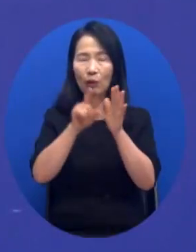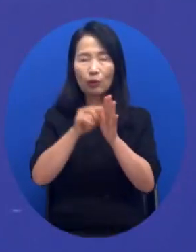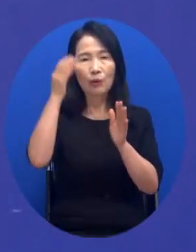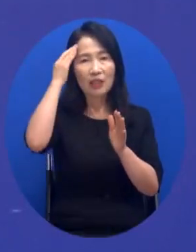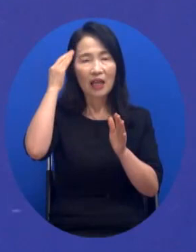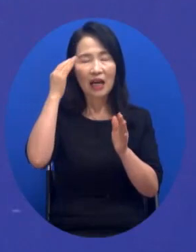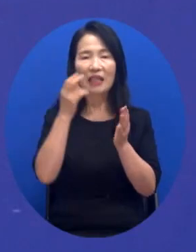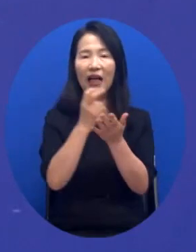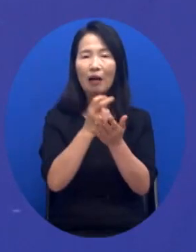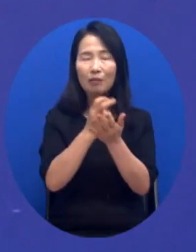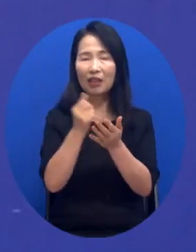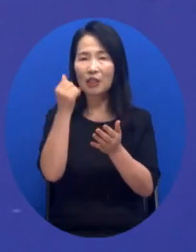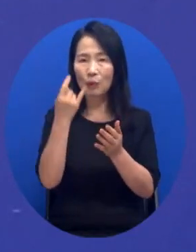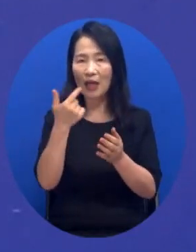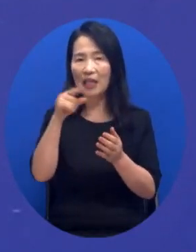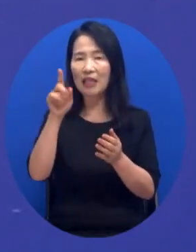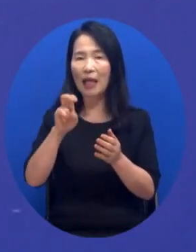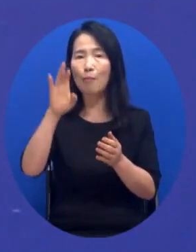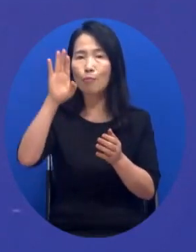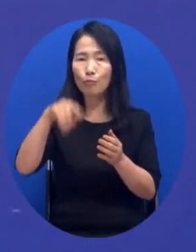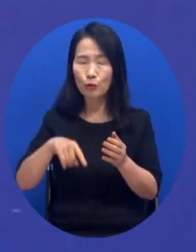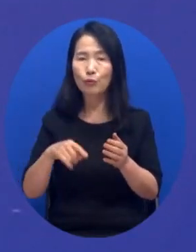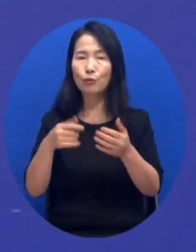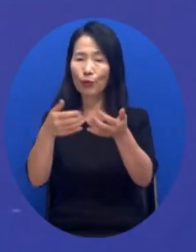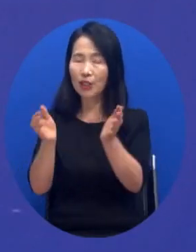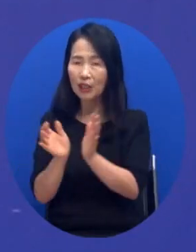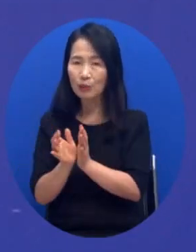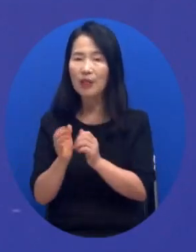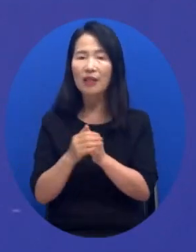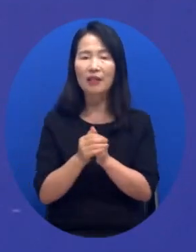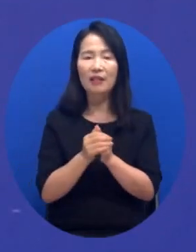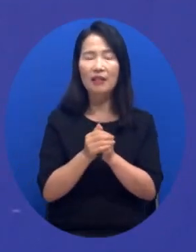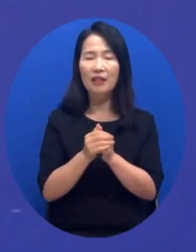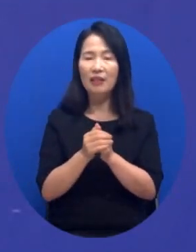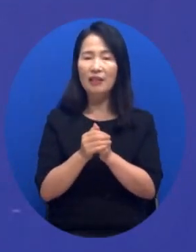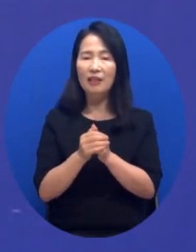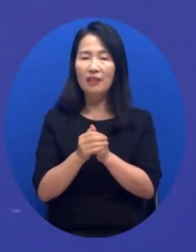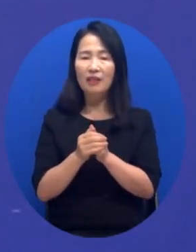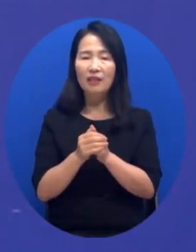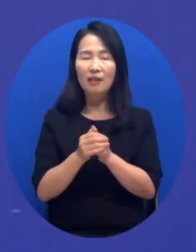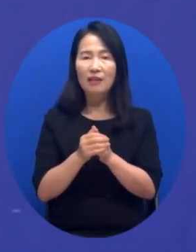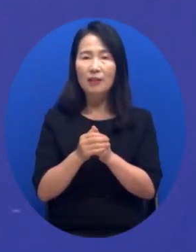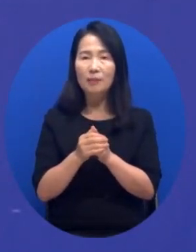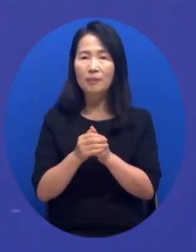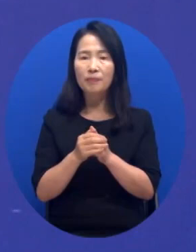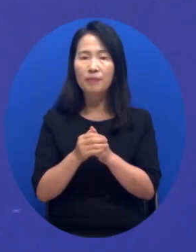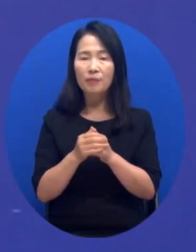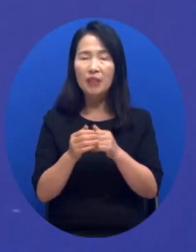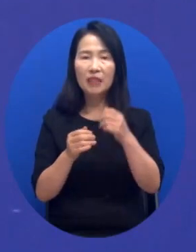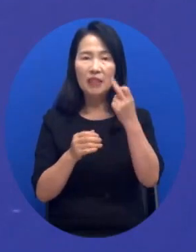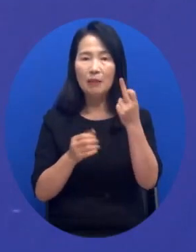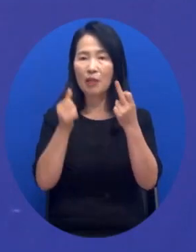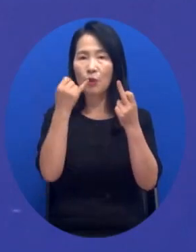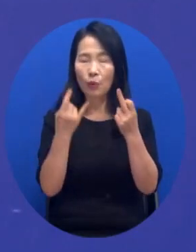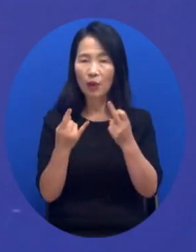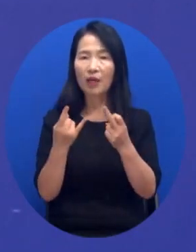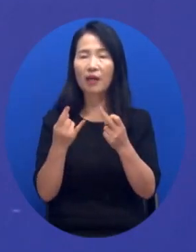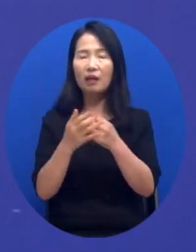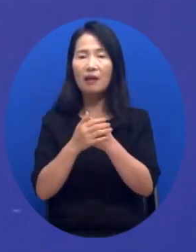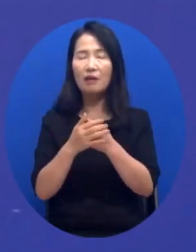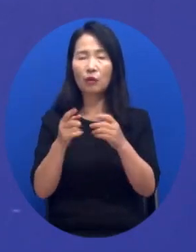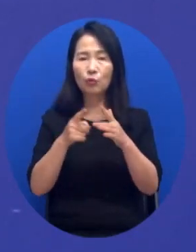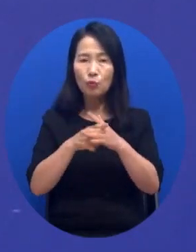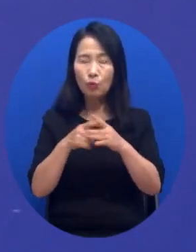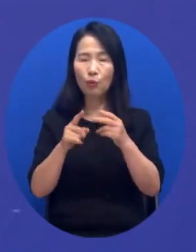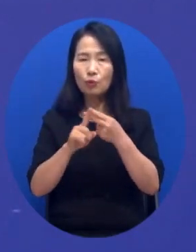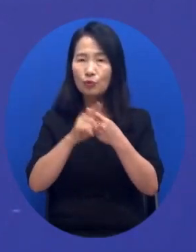기독교대한감리회 남부연회가 대전 선교교회에서 교회학교 남부연회연합회 주관으로 12회 초중고 성경